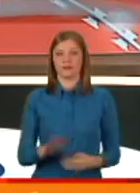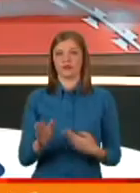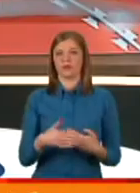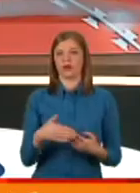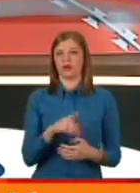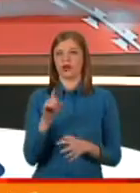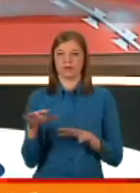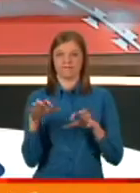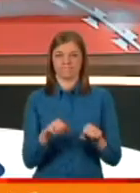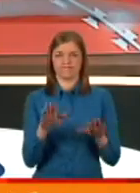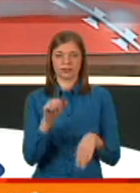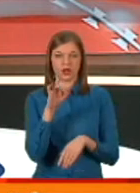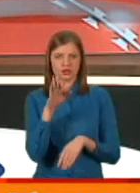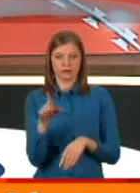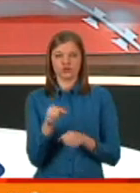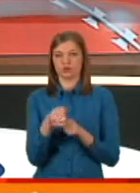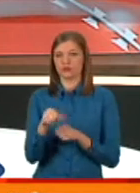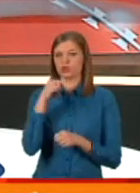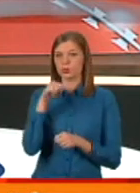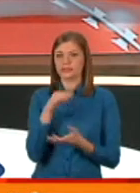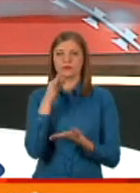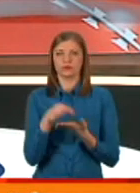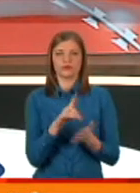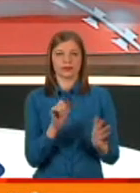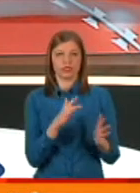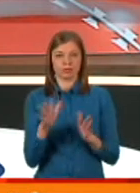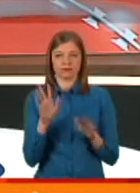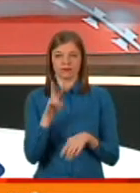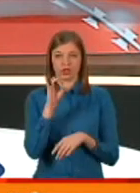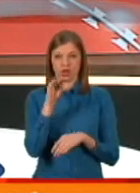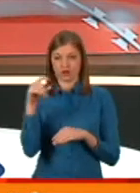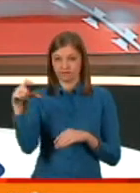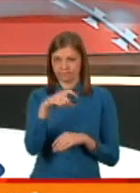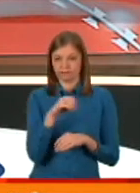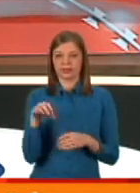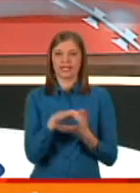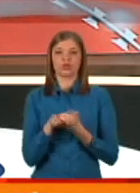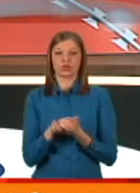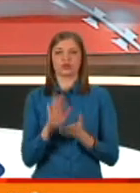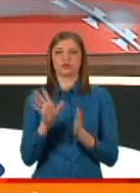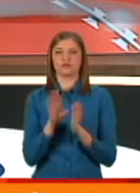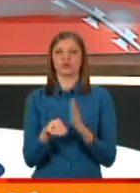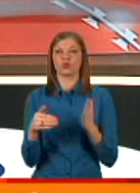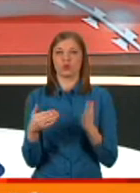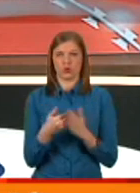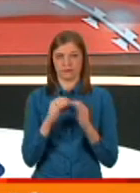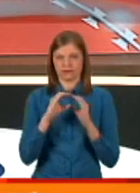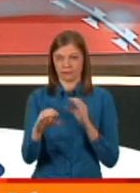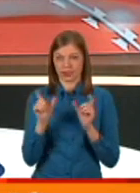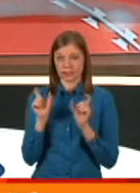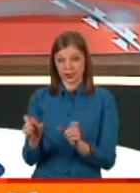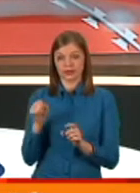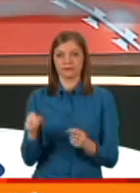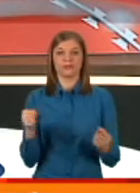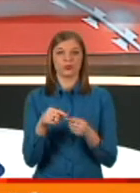покарання за агресію на Азові. Щоб змусити Росію відповісти за події в Керченській протоці, Євроспілка запровадить новий пакет санкцій.